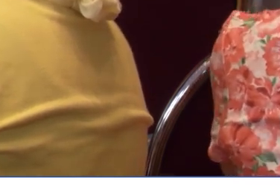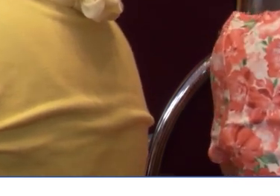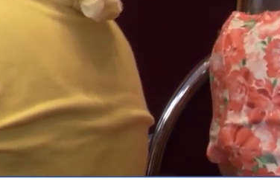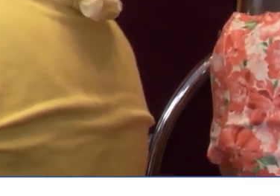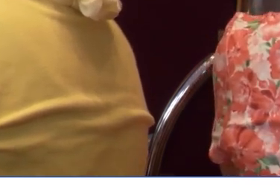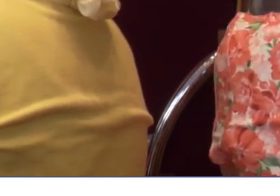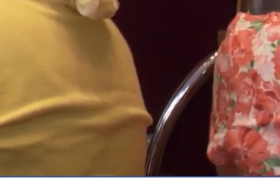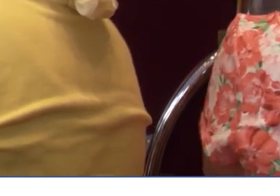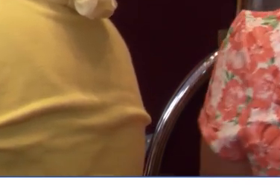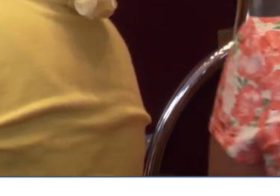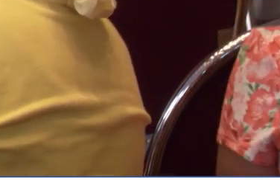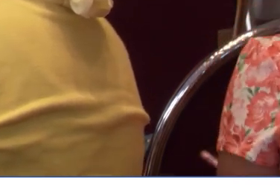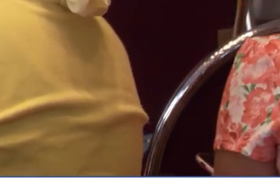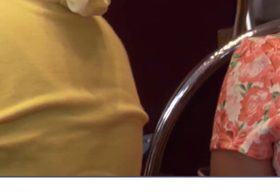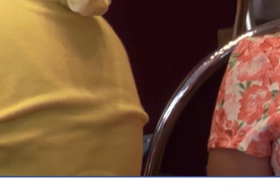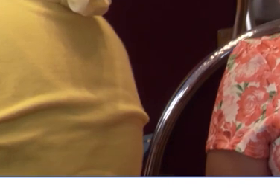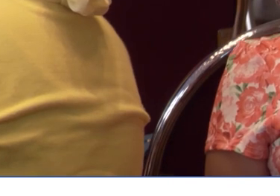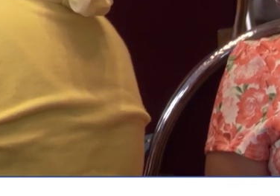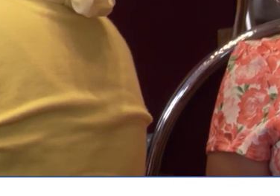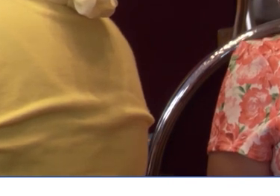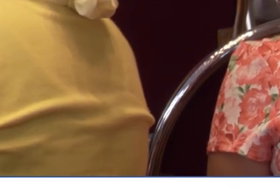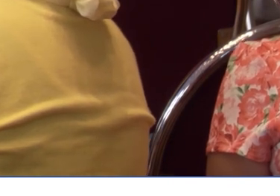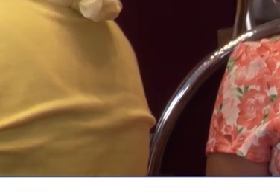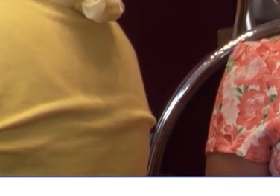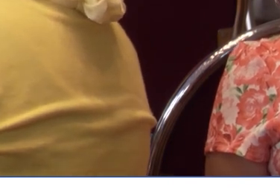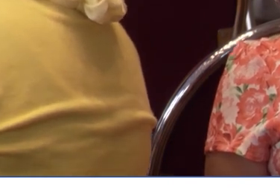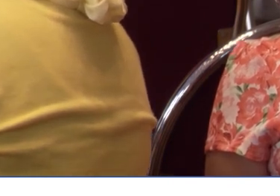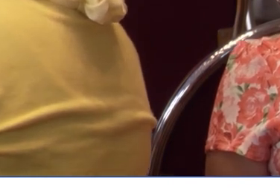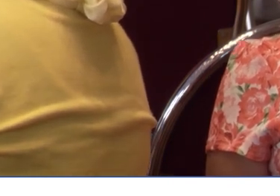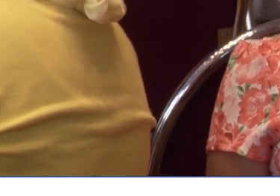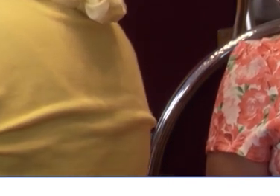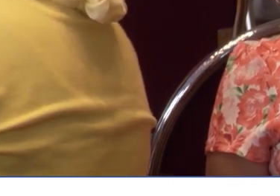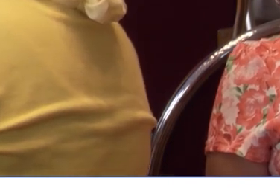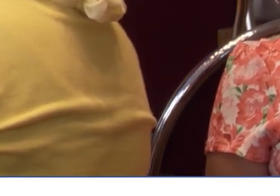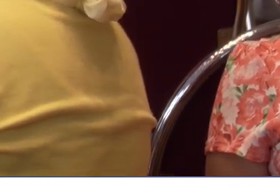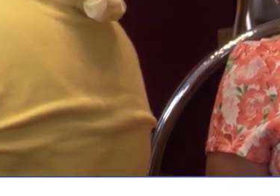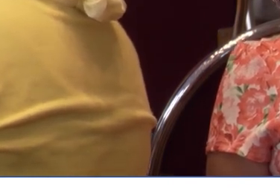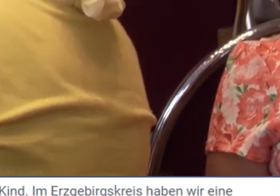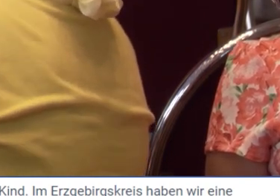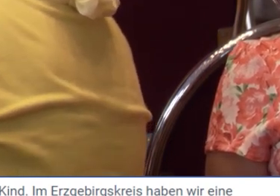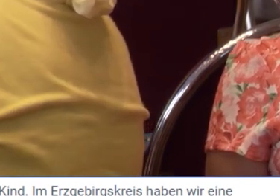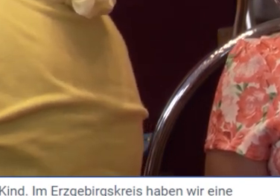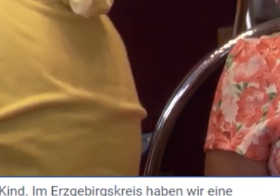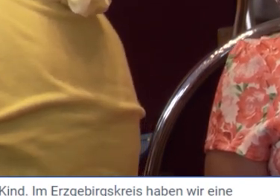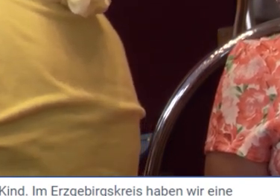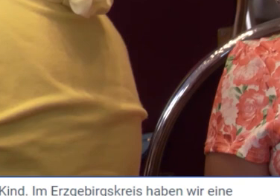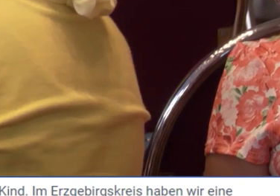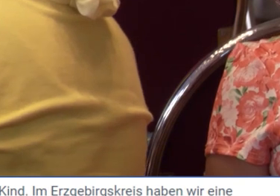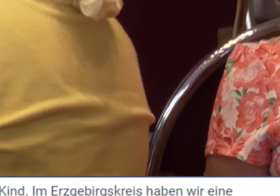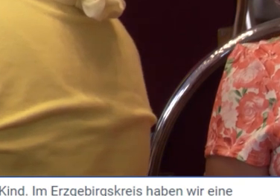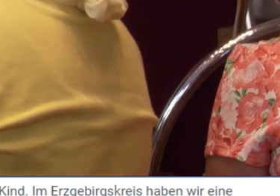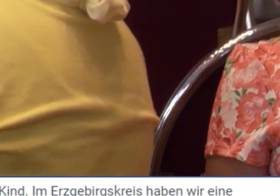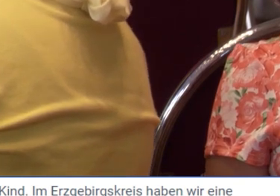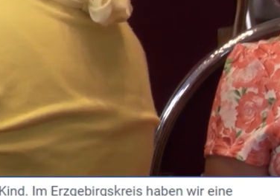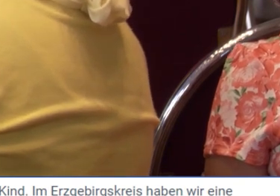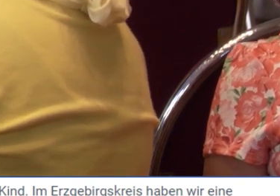haben dann zusammen mit dem amtsform und Widerspruch erwürgt gegen diese Kürzung der Leistungen es wurde dann um eine Stunde höher